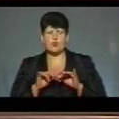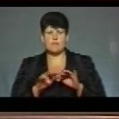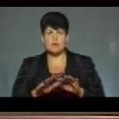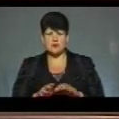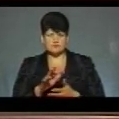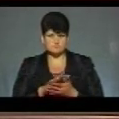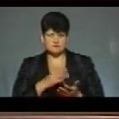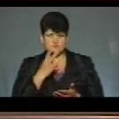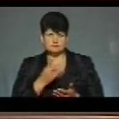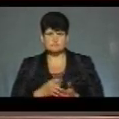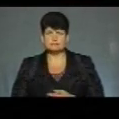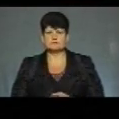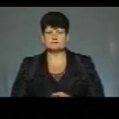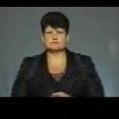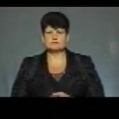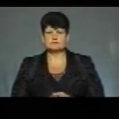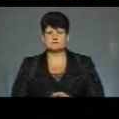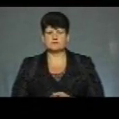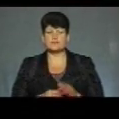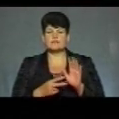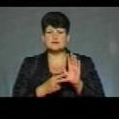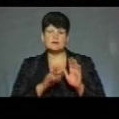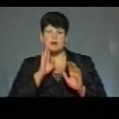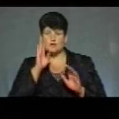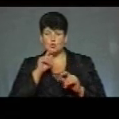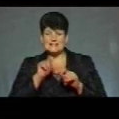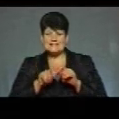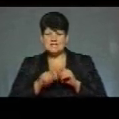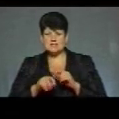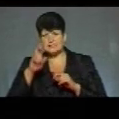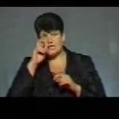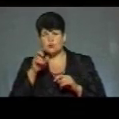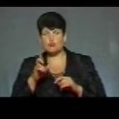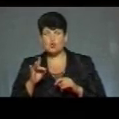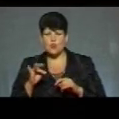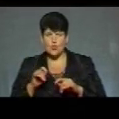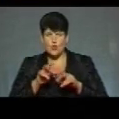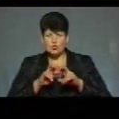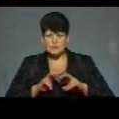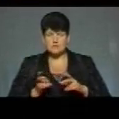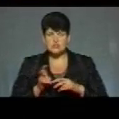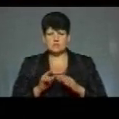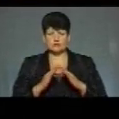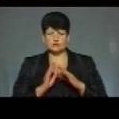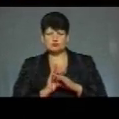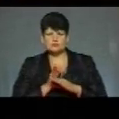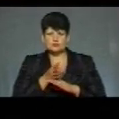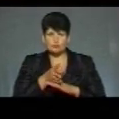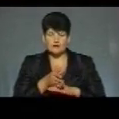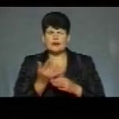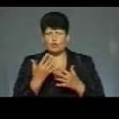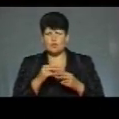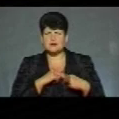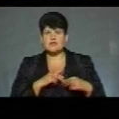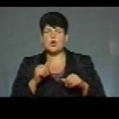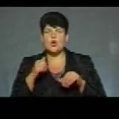Коваль продовжить. О 7 ранку слідчі Держбюро розслідувань прийшли в домівки кількох працівників та голови